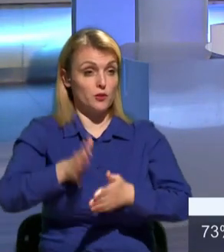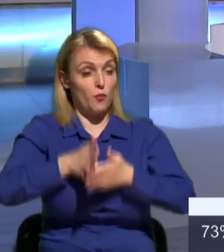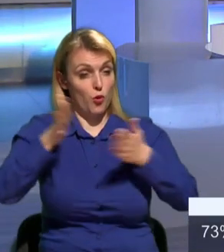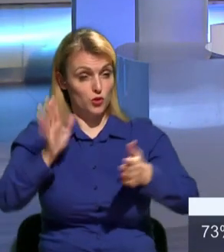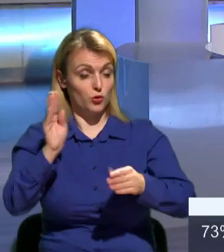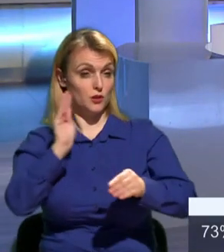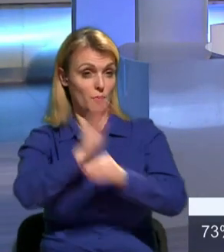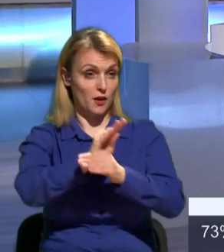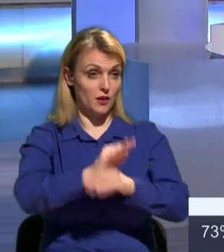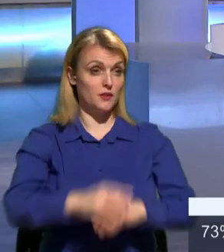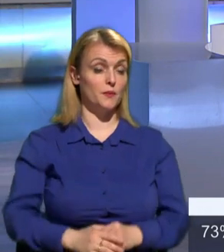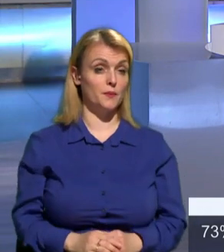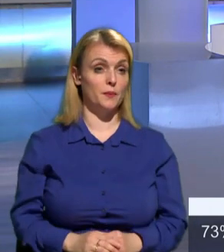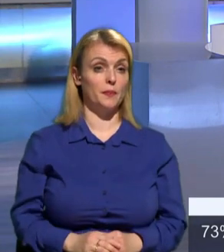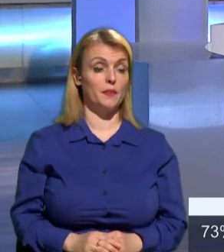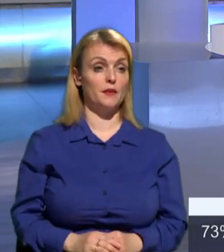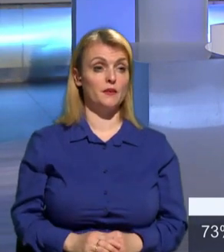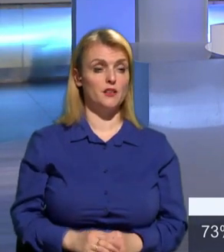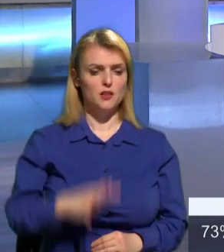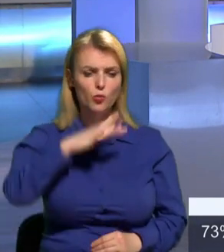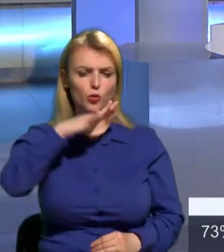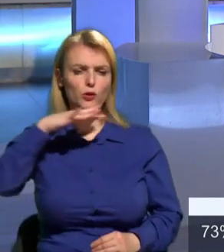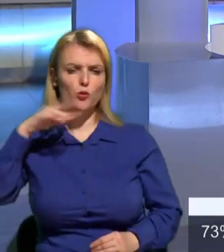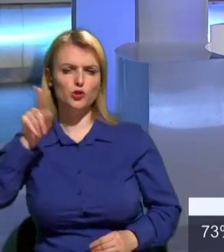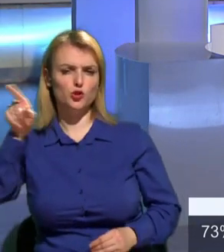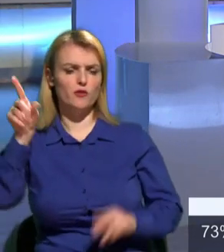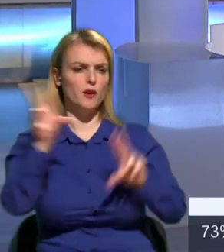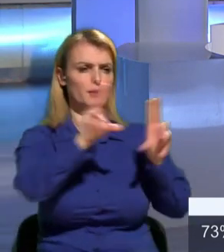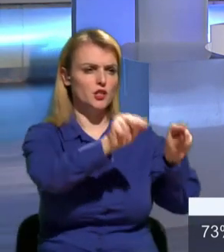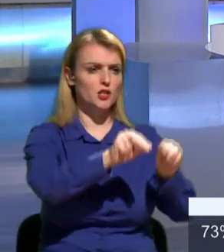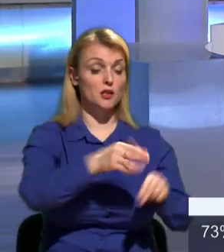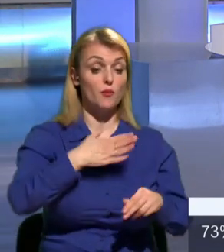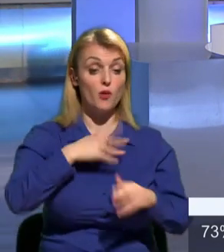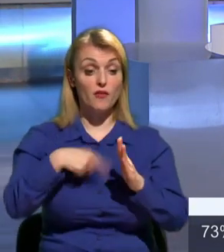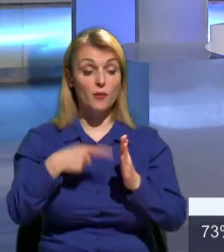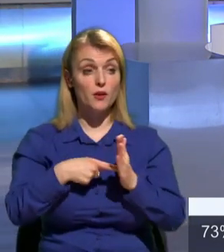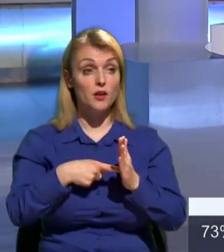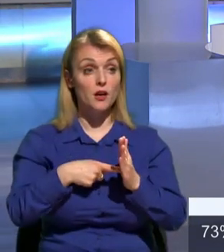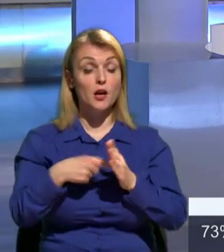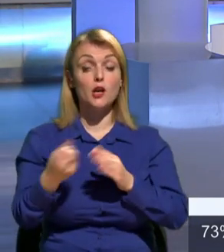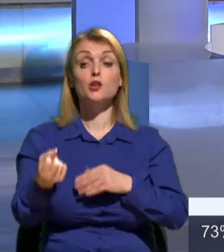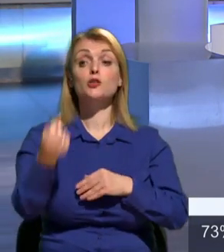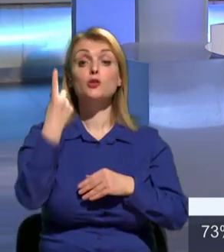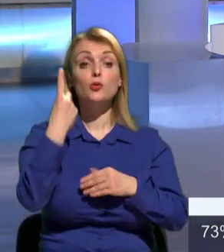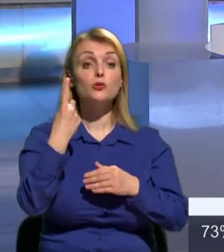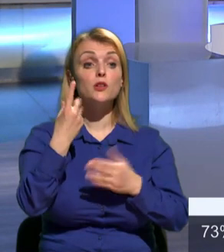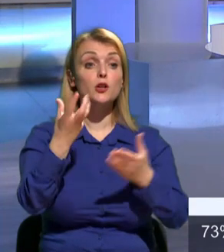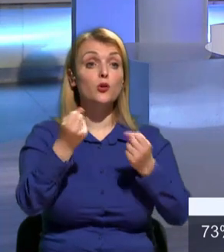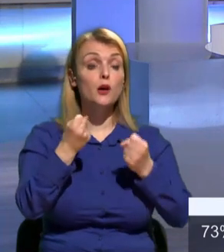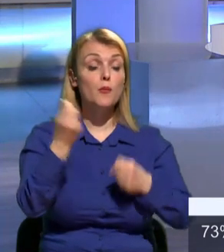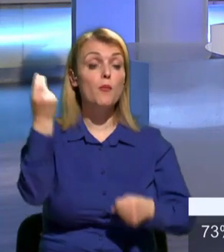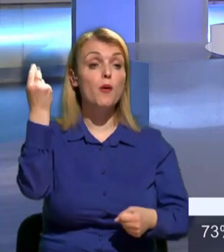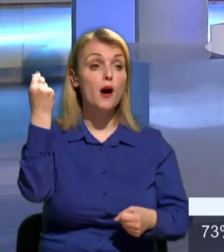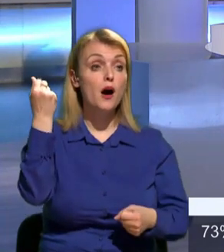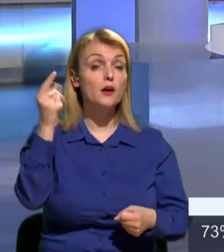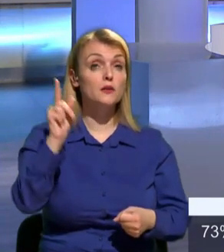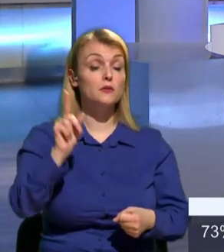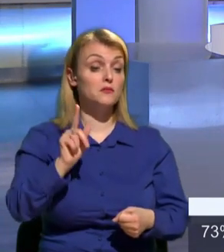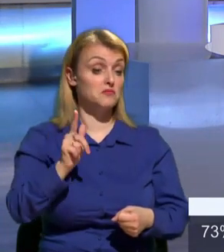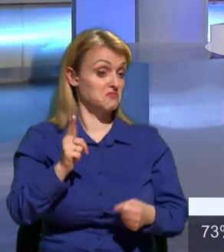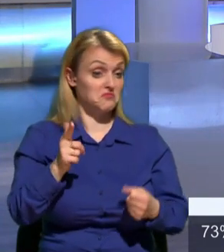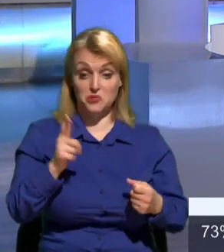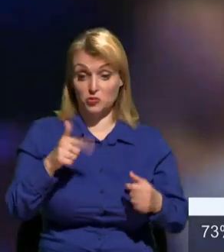8.300 la 20.000 de lei și multe altele. Întrebarea mea este, de unde luăm, domnule Dodon, bani, având în vedere că